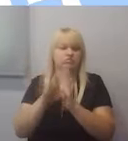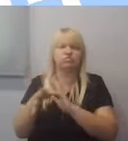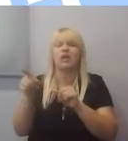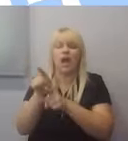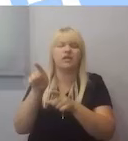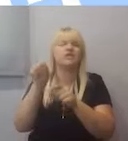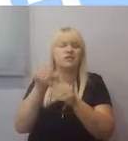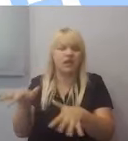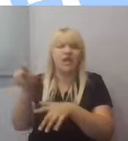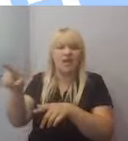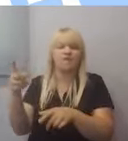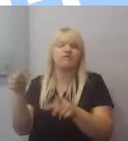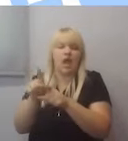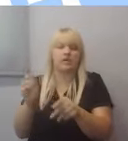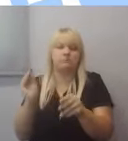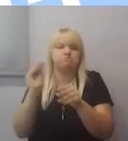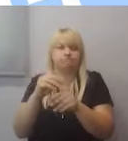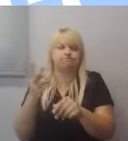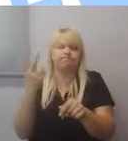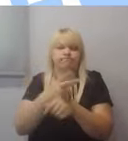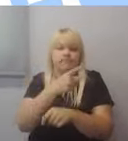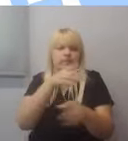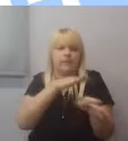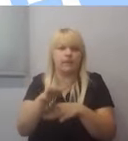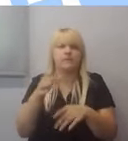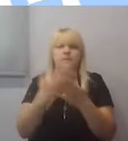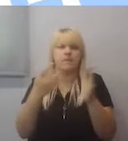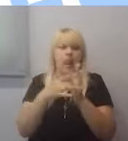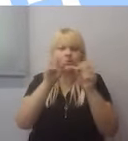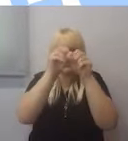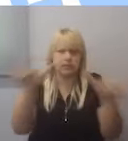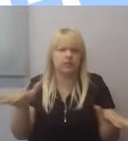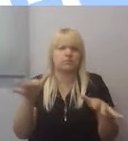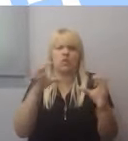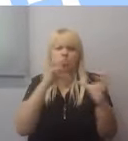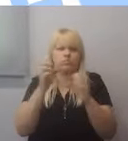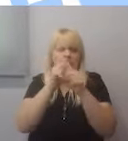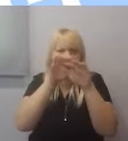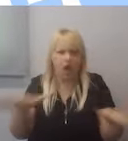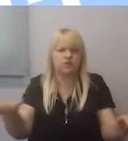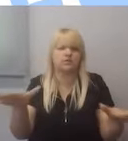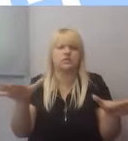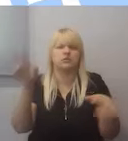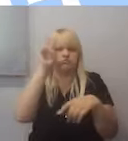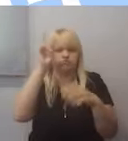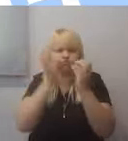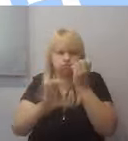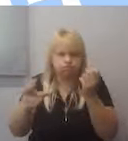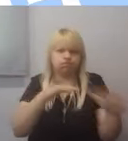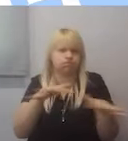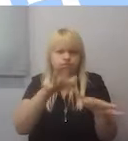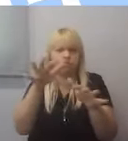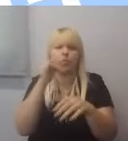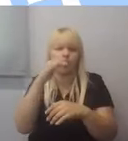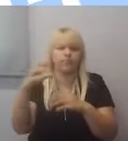kritiskās funkcijas primāri tas ir energoapgāde sakarī komunikācija un tā tālāk attiecīgi fokuss ir kā mēs iedzīvotāji varētu saņemt tās